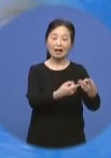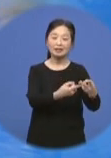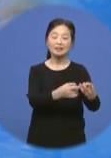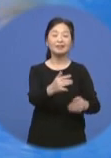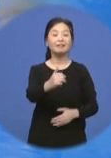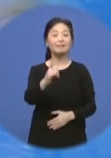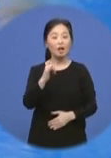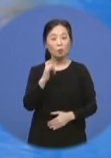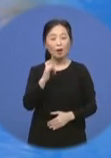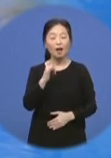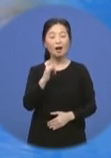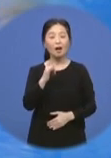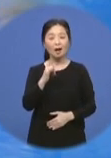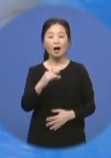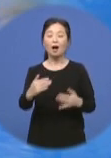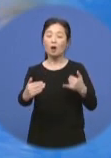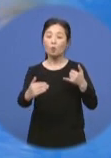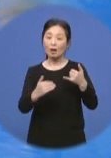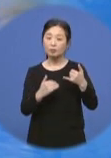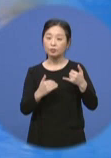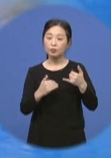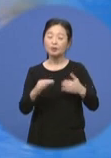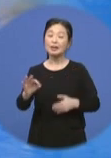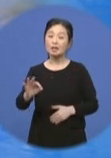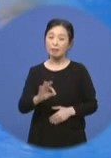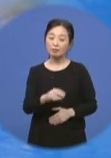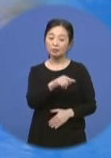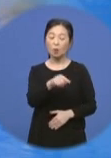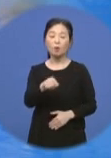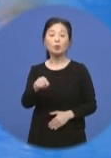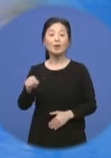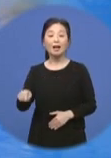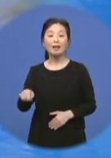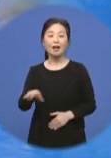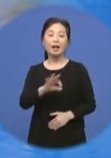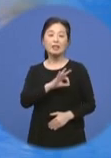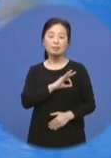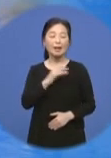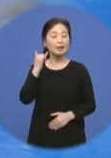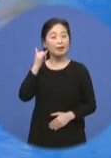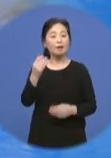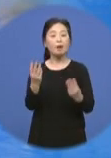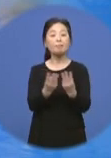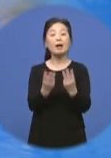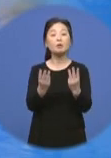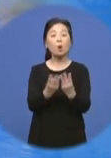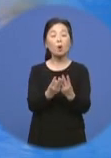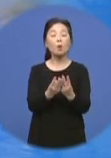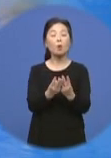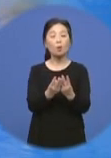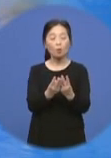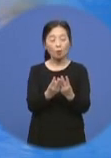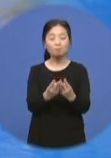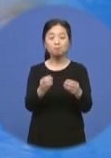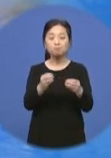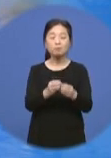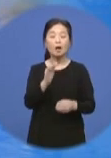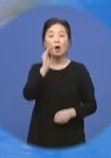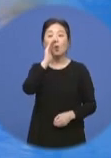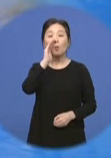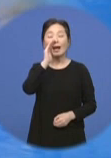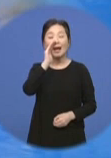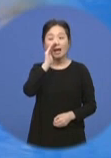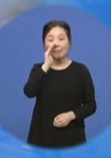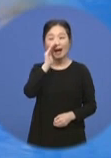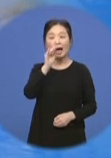話、ファックス、E メールのいずれかで氏名、電話番号を和歌山県企画総務課